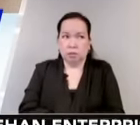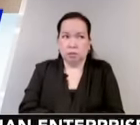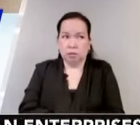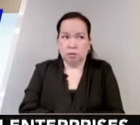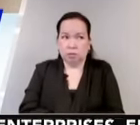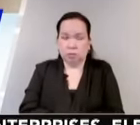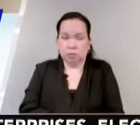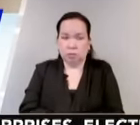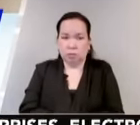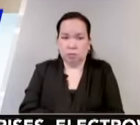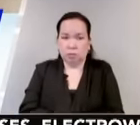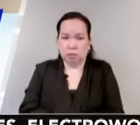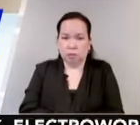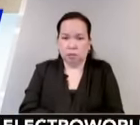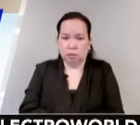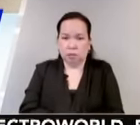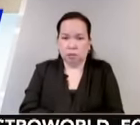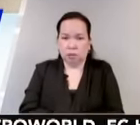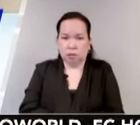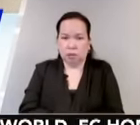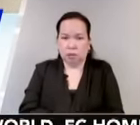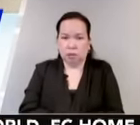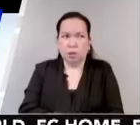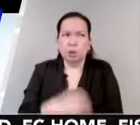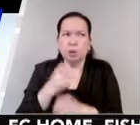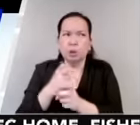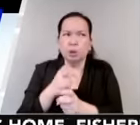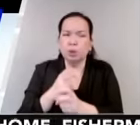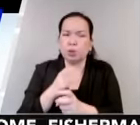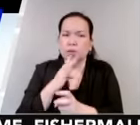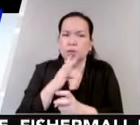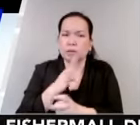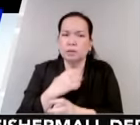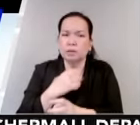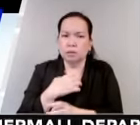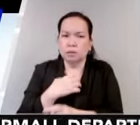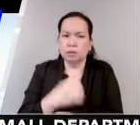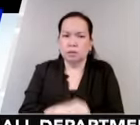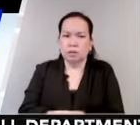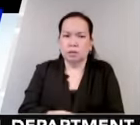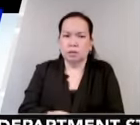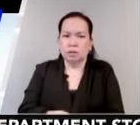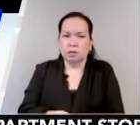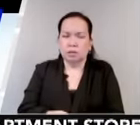Gusto ko pong magsalita ngayon. Kasi